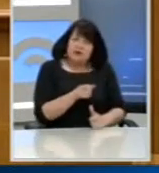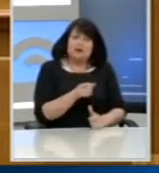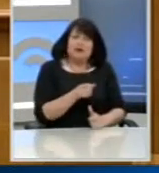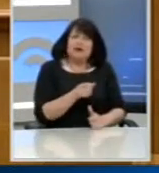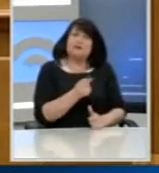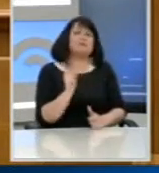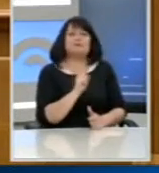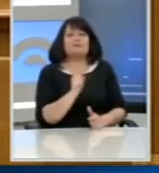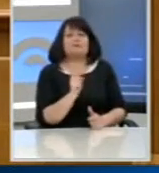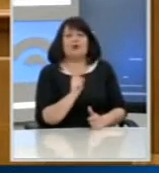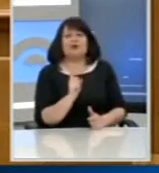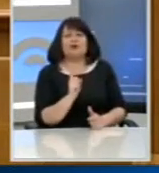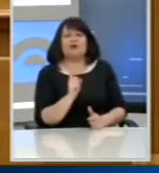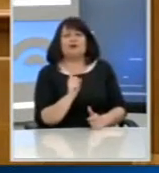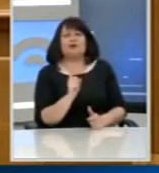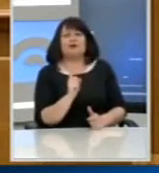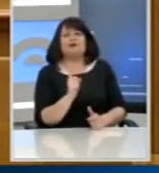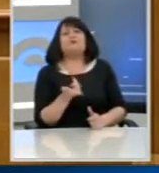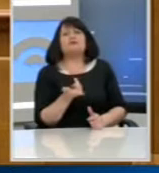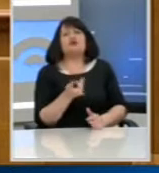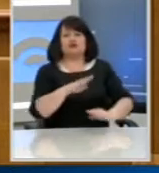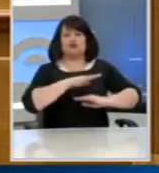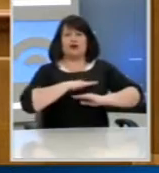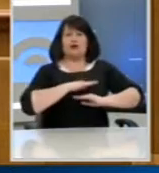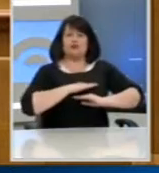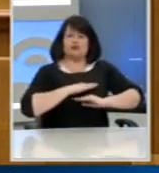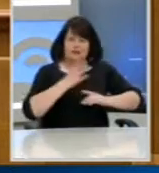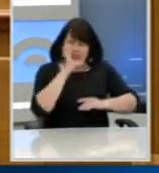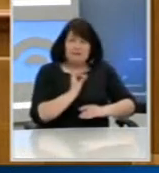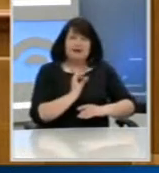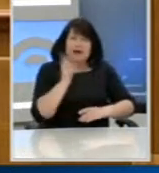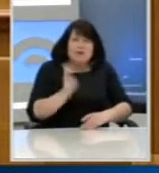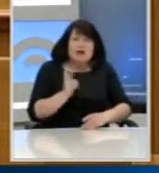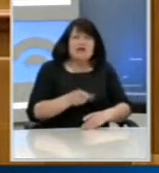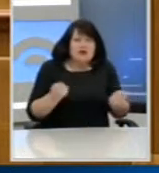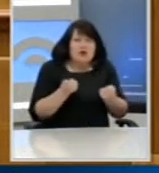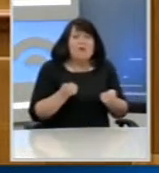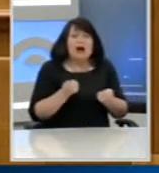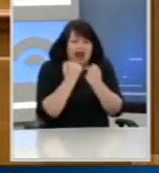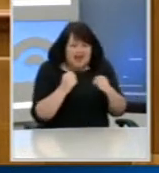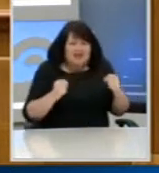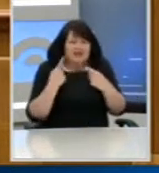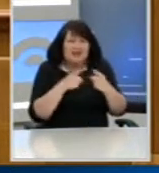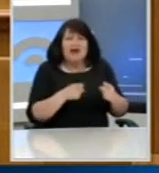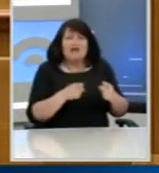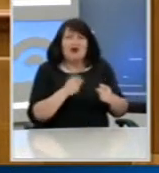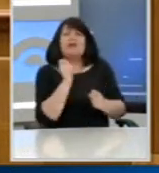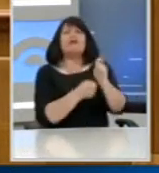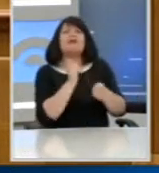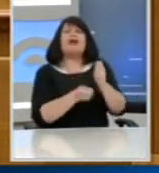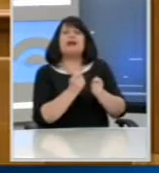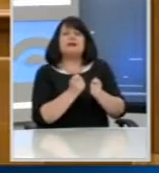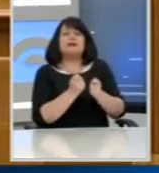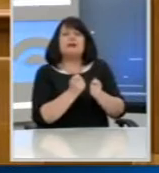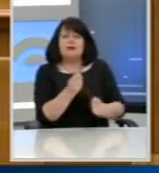δεν πηγαίνανε προς τα κομμάντο των ενόπλων μας δυνάμεων, που πράγματι κινδυνεύουν κάνοντας αυτό το δύσκολο έργο, αλλά πηγαίνανε